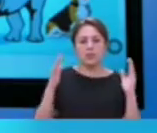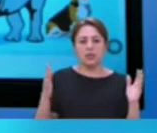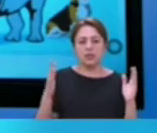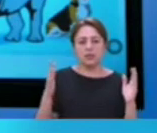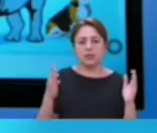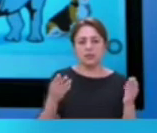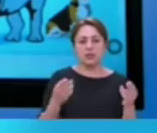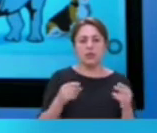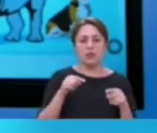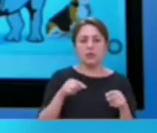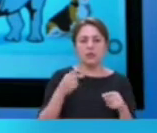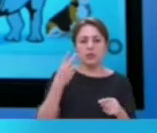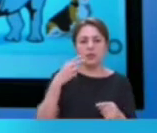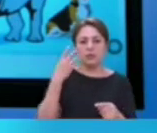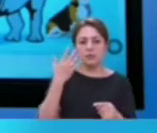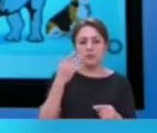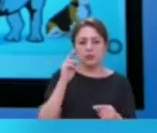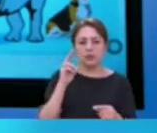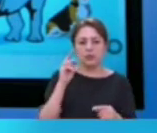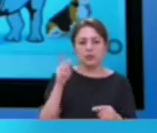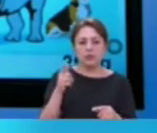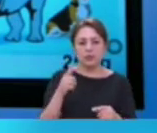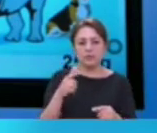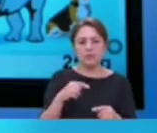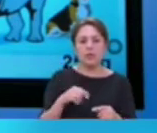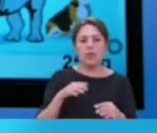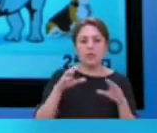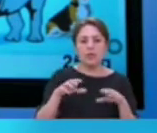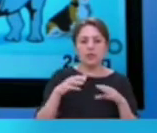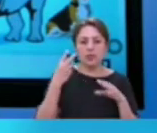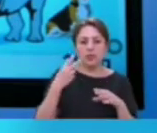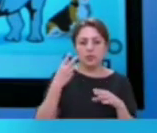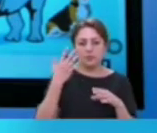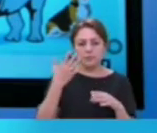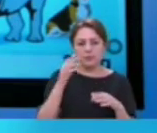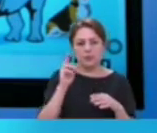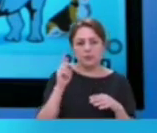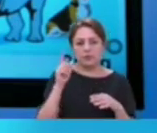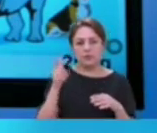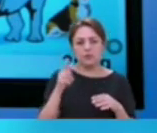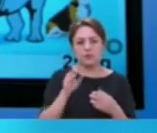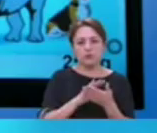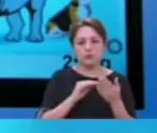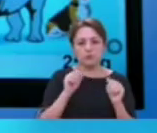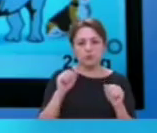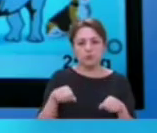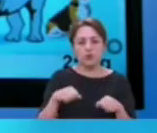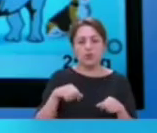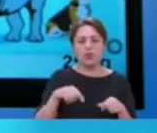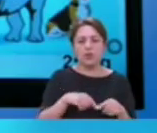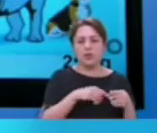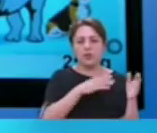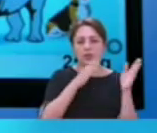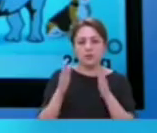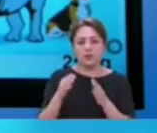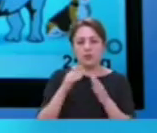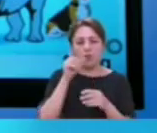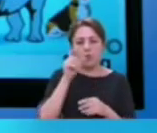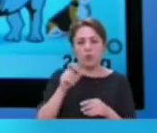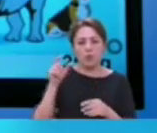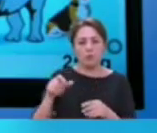en kiçigi bu 25 kilogram. Demək, itkə 25 kilogramını qoyuşumuz mümkün. Kengisi odam,